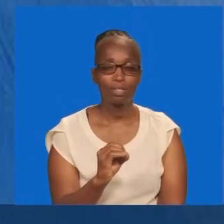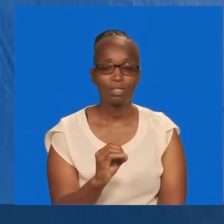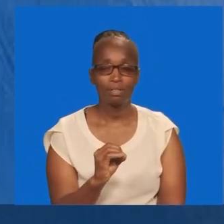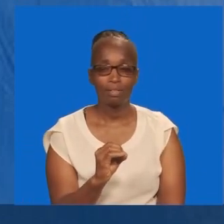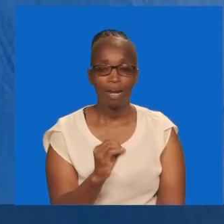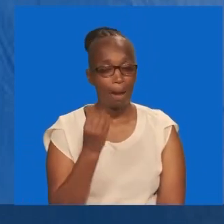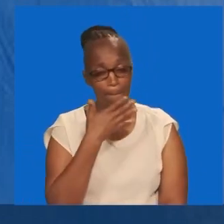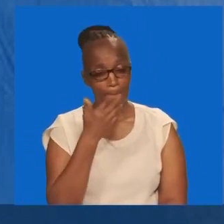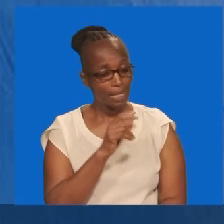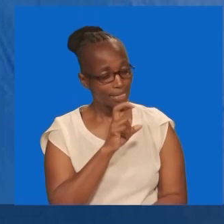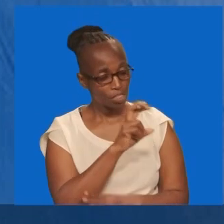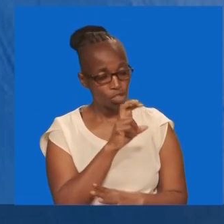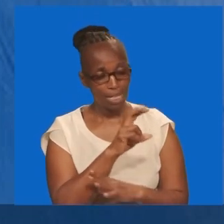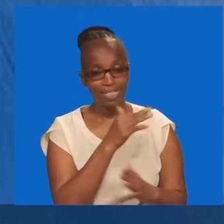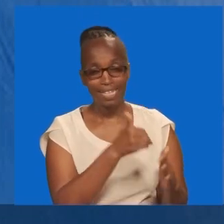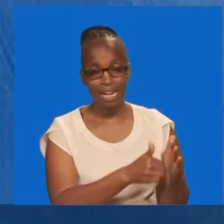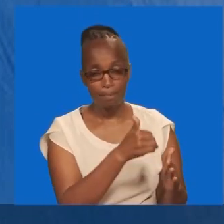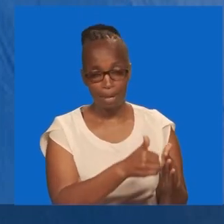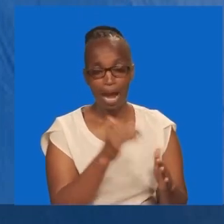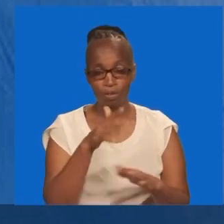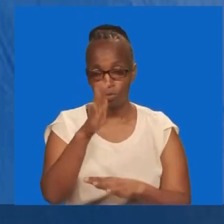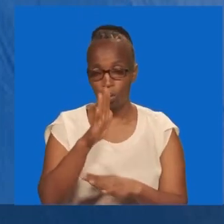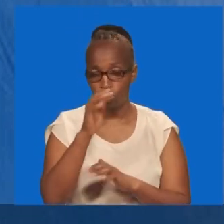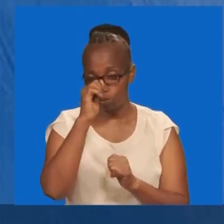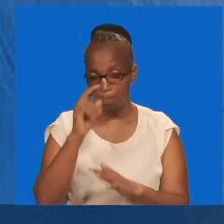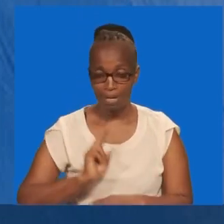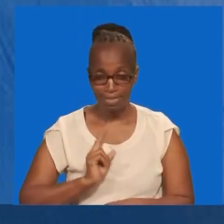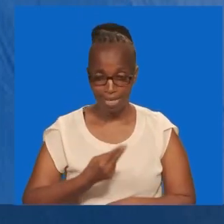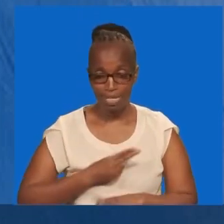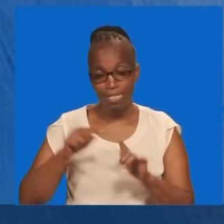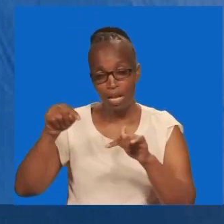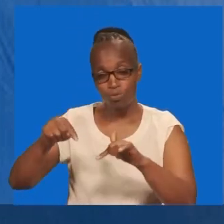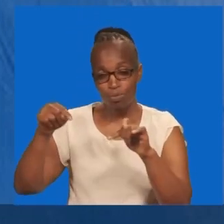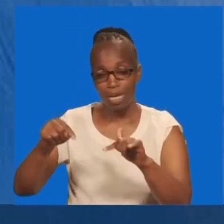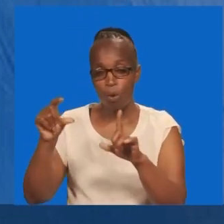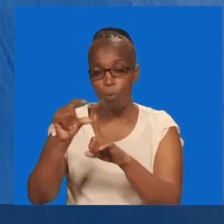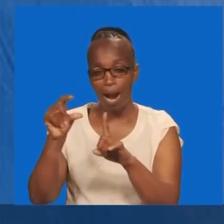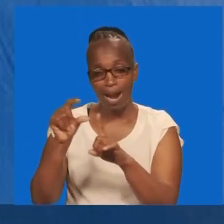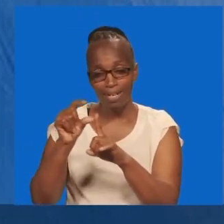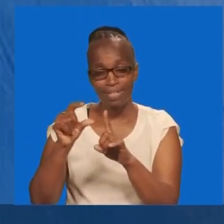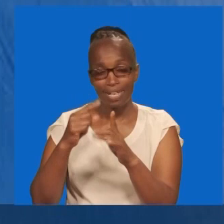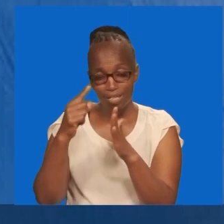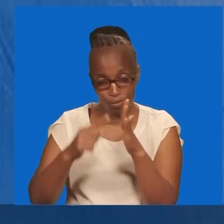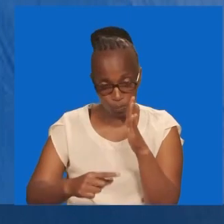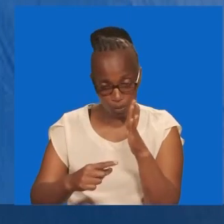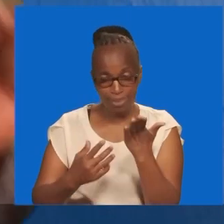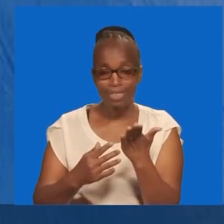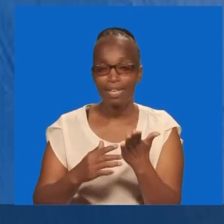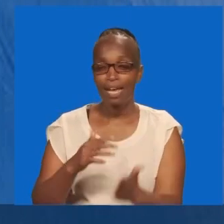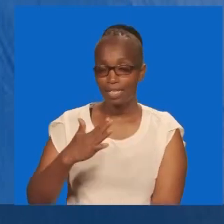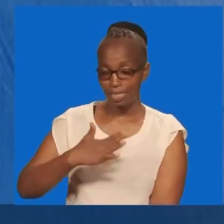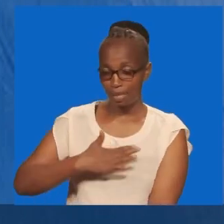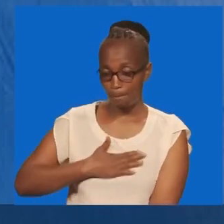Mundawie na Mungu atatubariki. Kwa hivyo ujumbe wa siku ya leo unatuambia it is